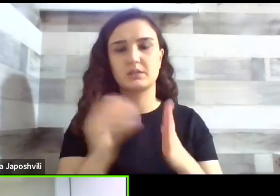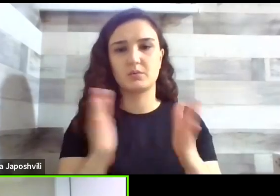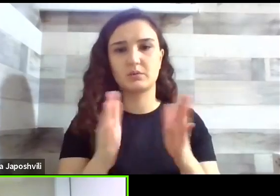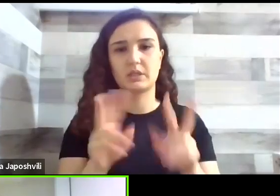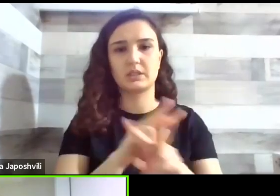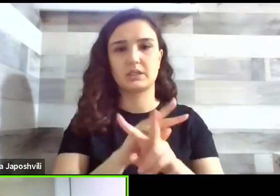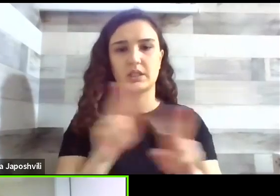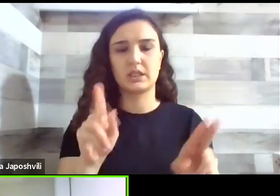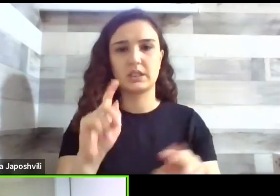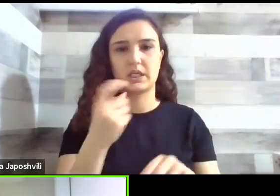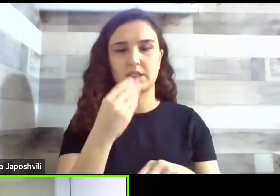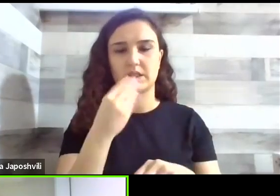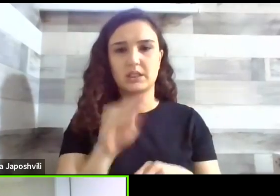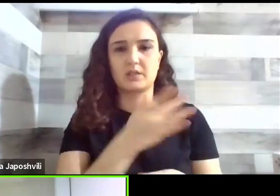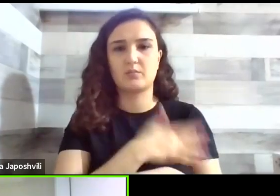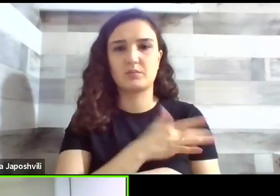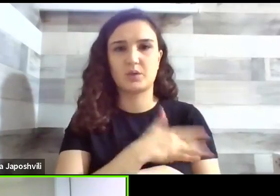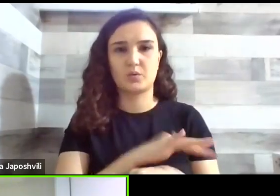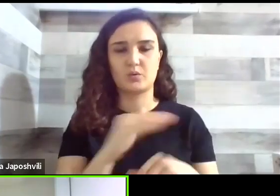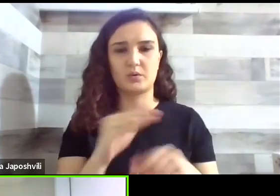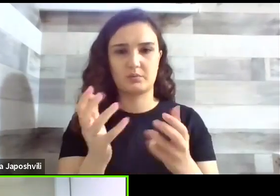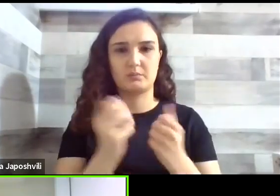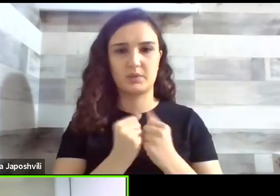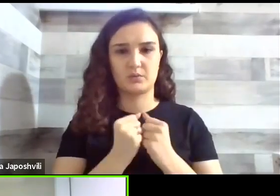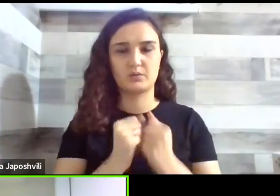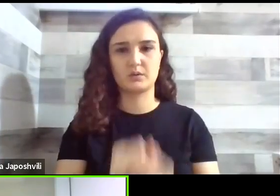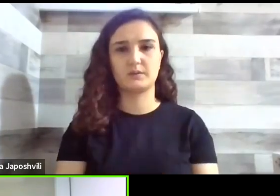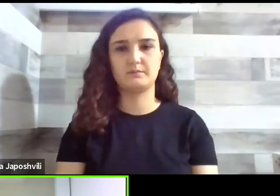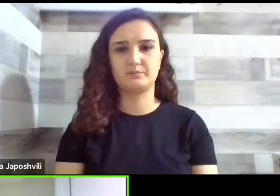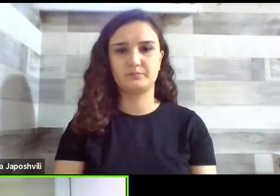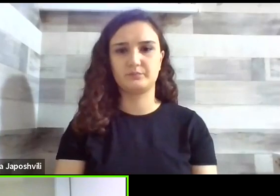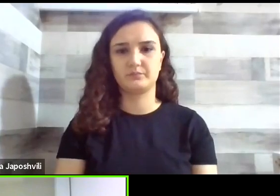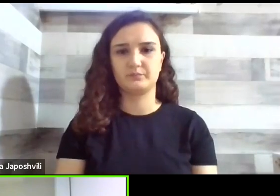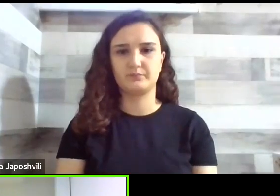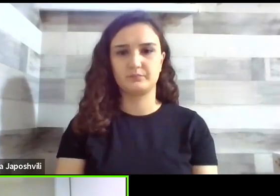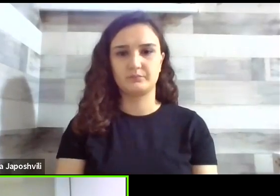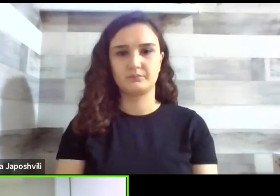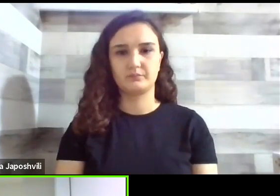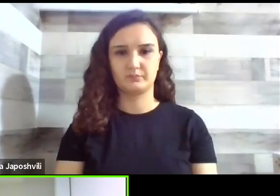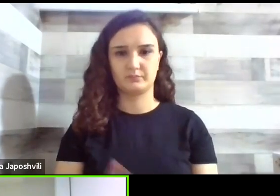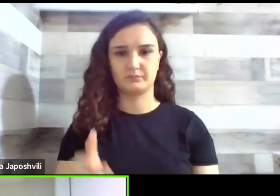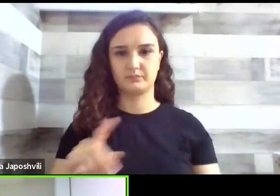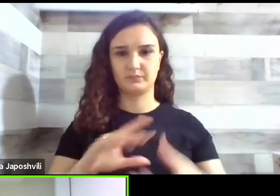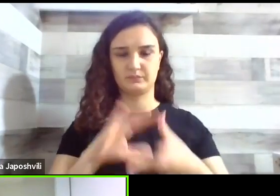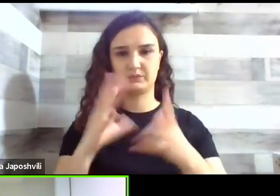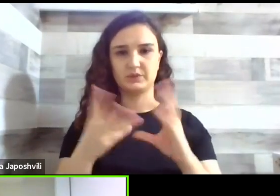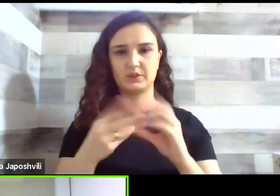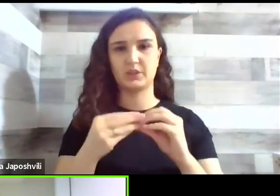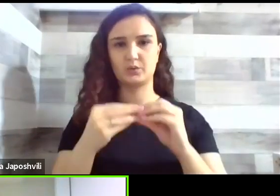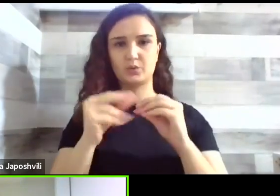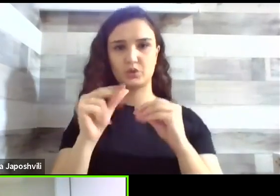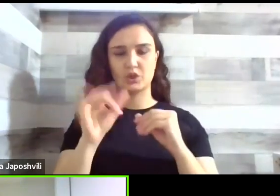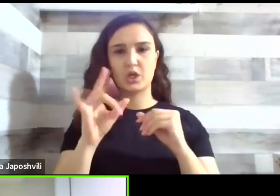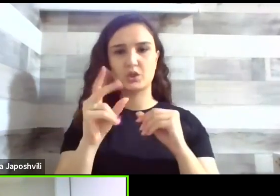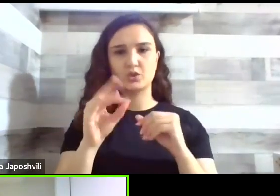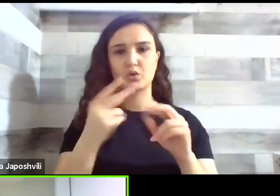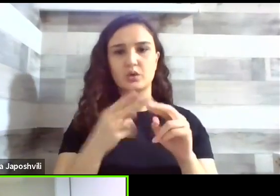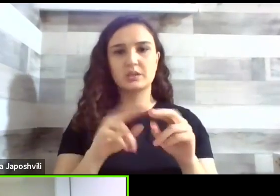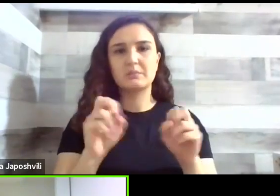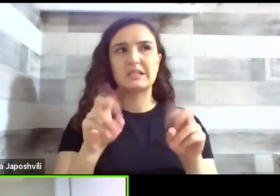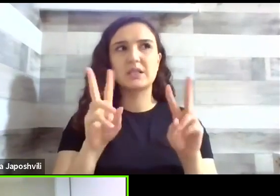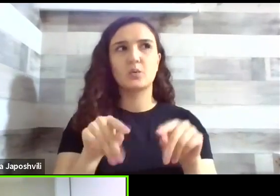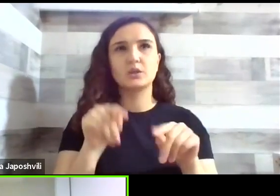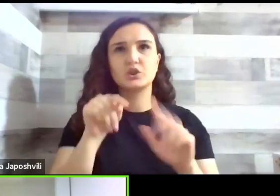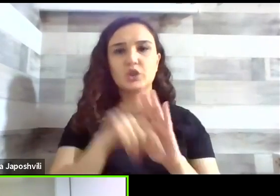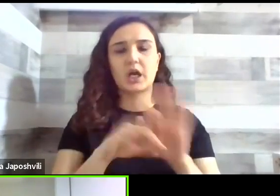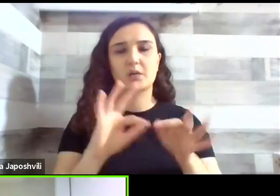ერთნაირი ხარისხიანი მომსახურება მიიღოს. Და ეს არის უფრო საერთო ჩარჩო, სპეციფიკურად არ არის